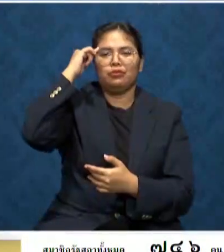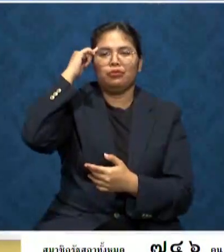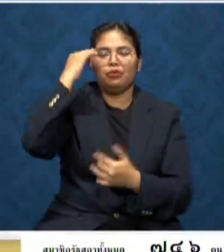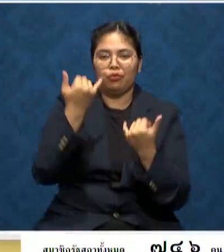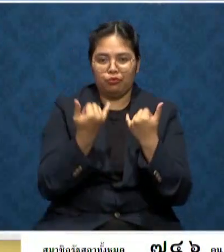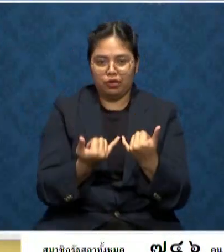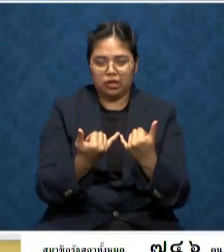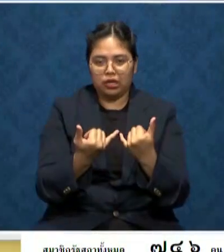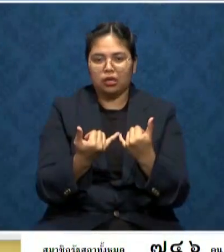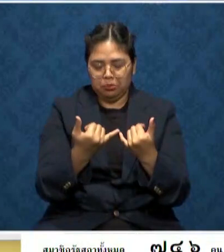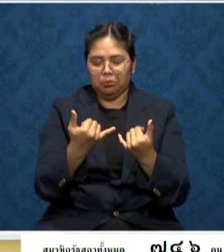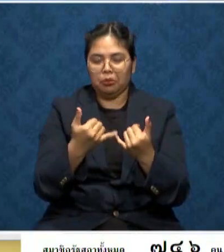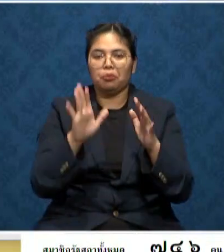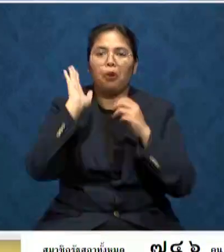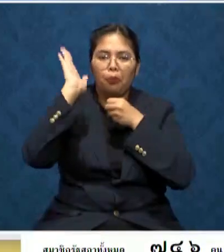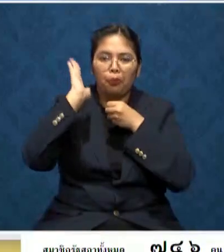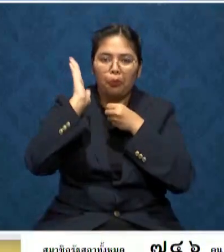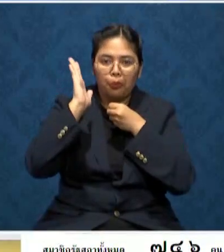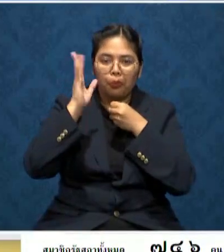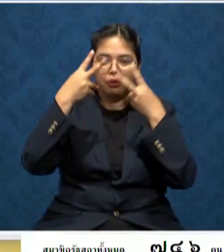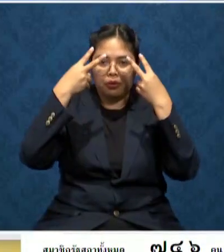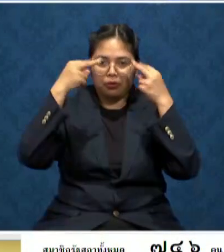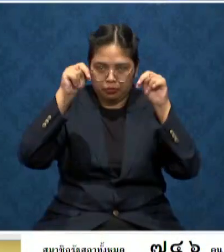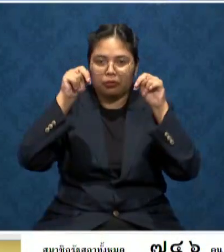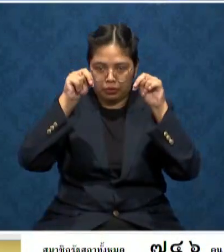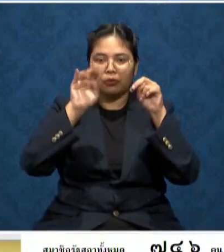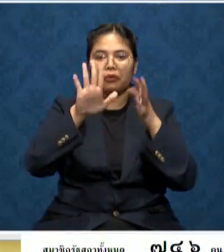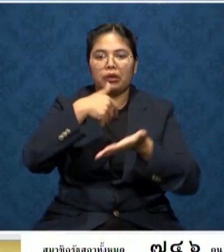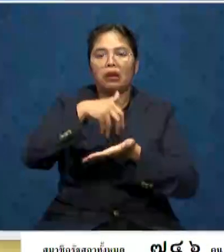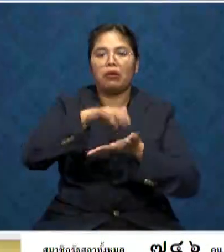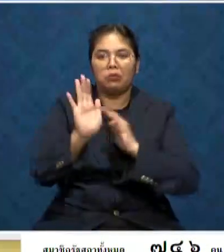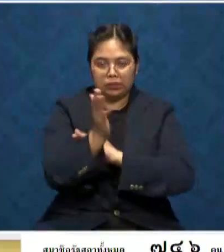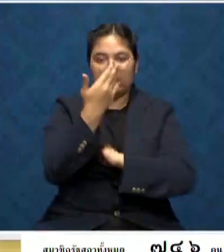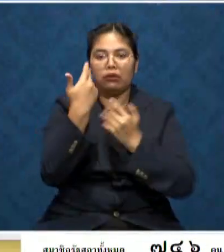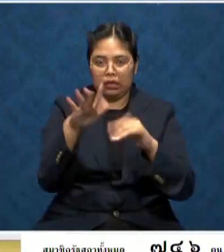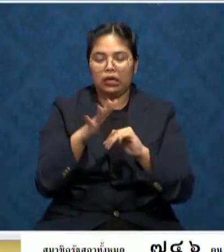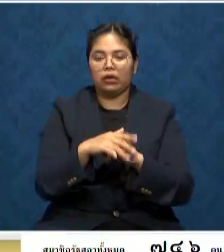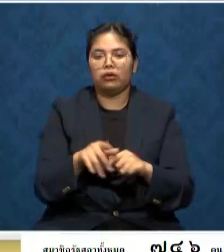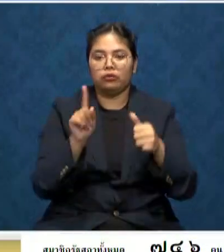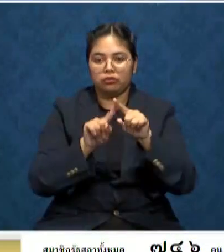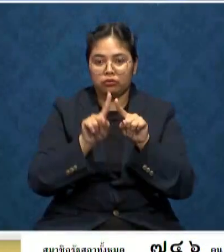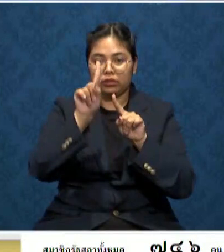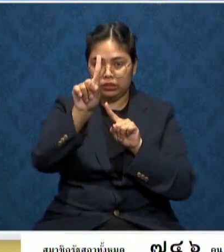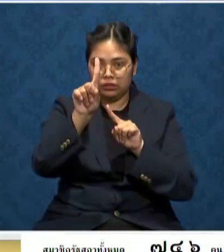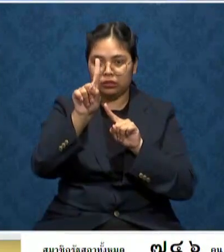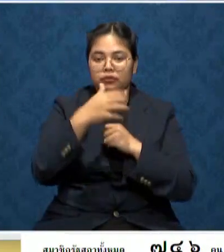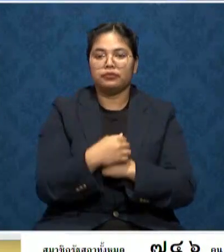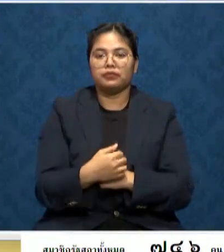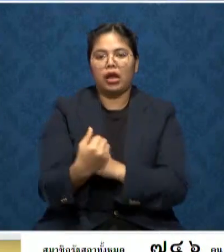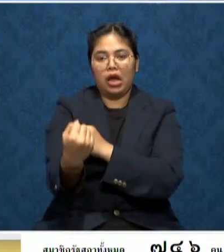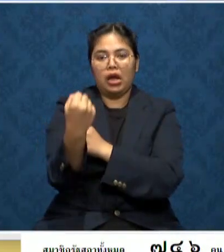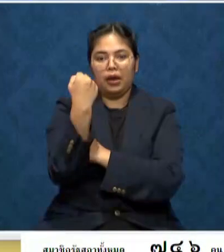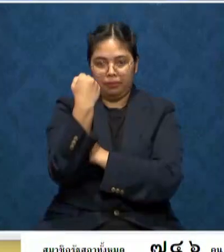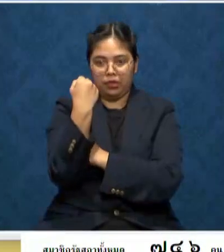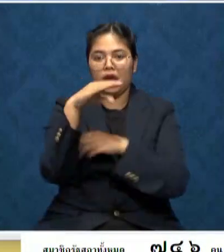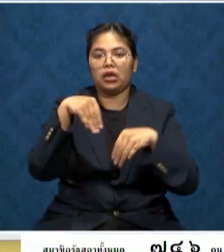กโยบาย ของท่านแล้วขออนุญาตยำครับเข้ท 1 อยากจะย้ำว่าอำนาจที่รัฒทรษภาม่อภั